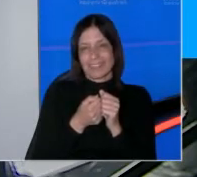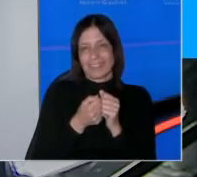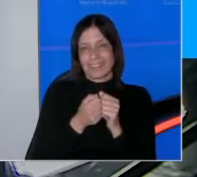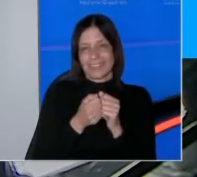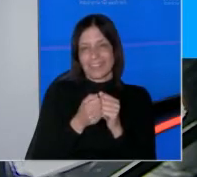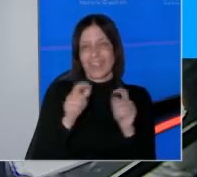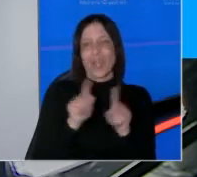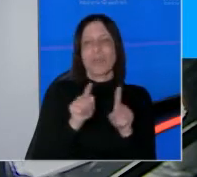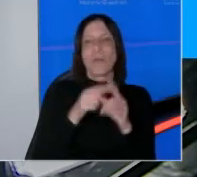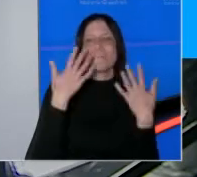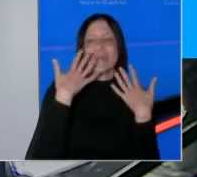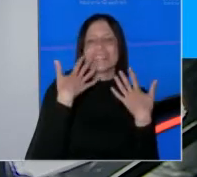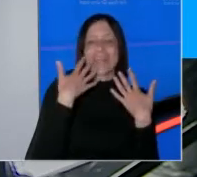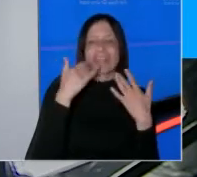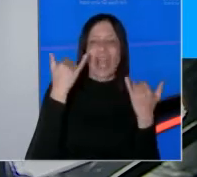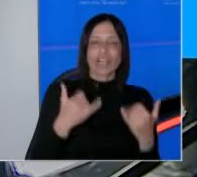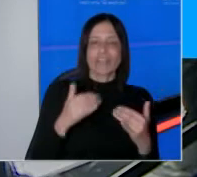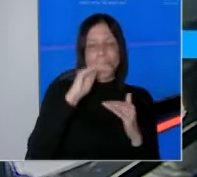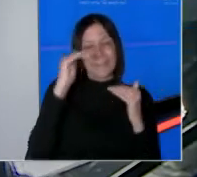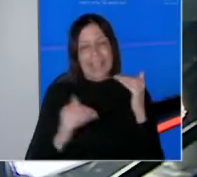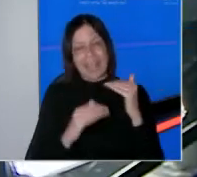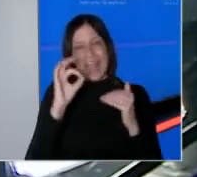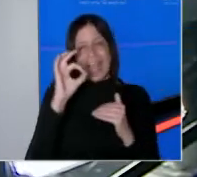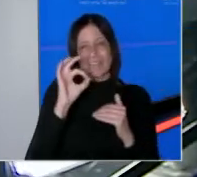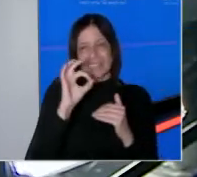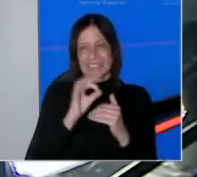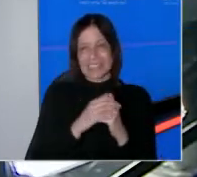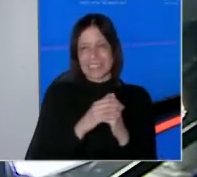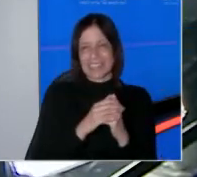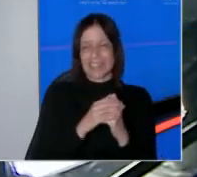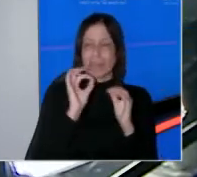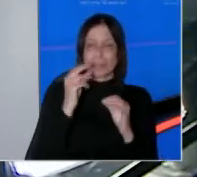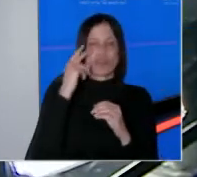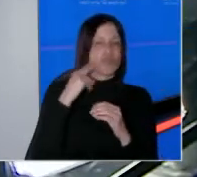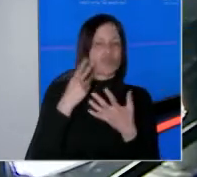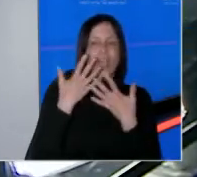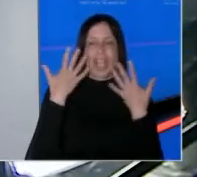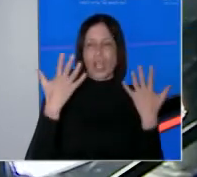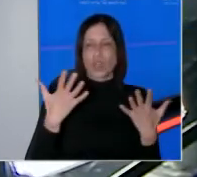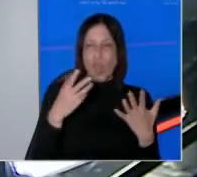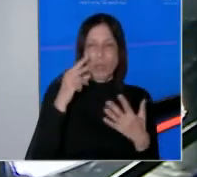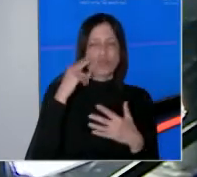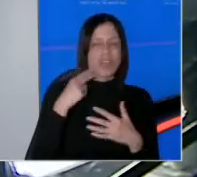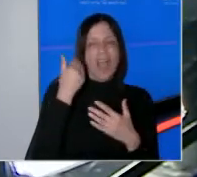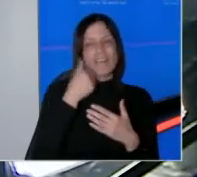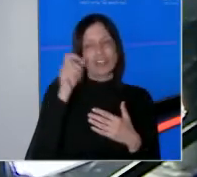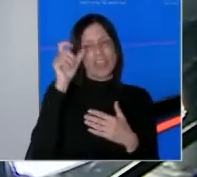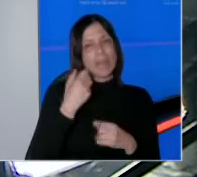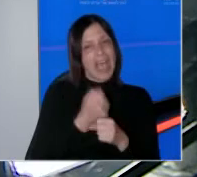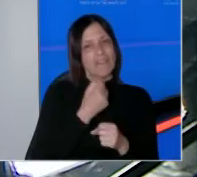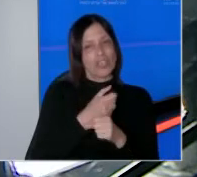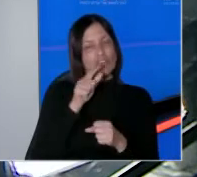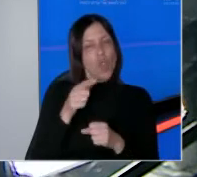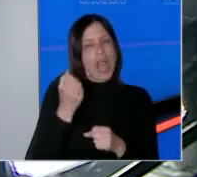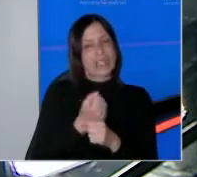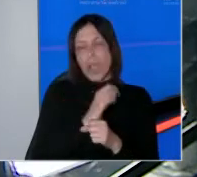כמו מסג אוויר עכשיו, מתחת לאפס. אוקיי. פיצ'י דובינר. תאיון אחד גדול, בושה בחרפה, חבל שבן אדם שעשה את העבודה שלו